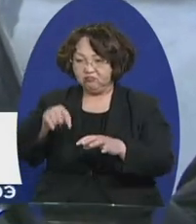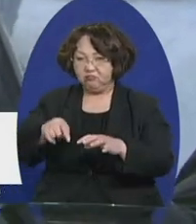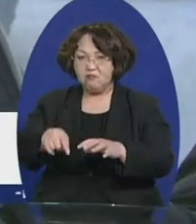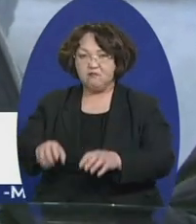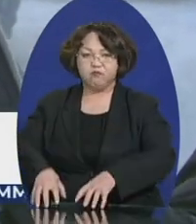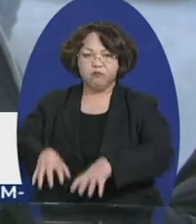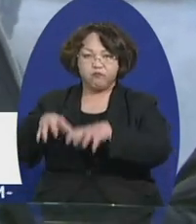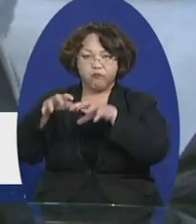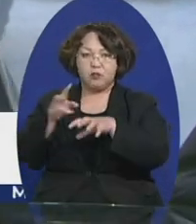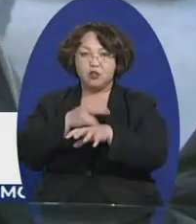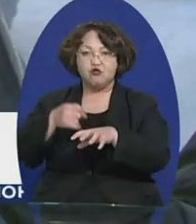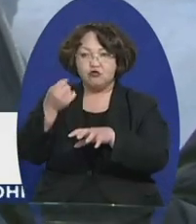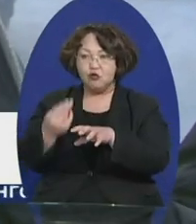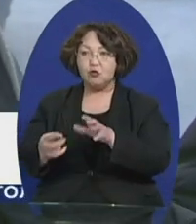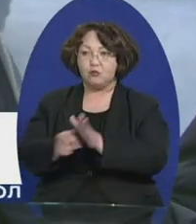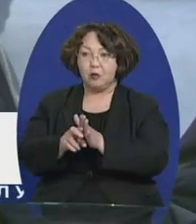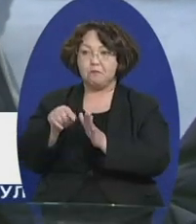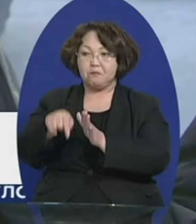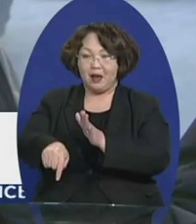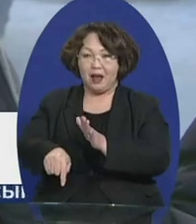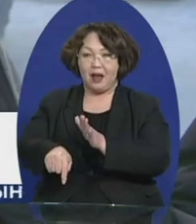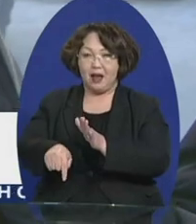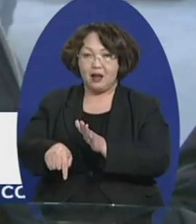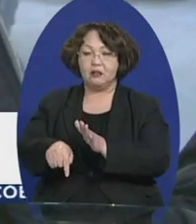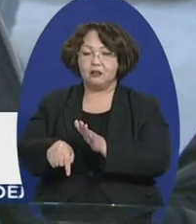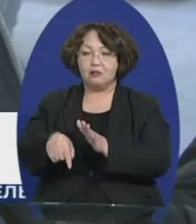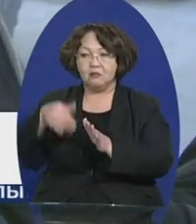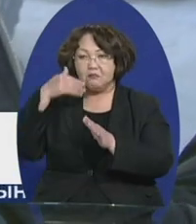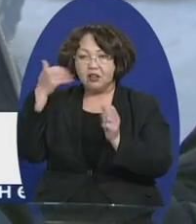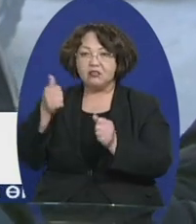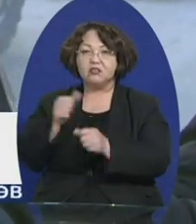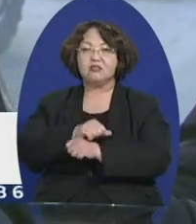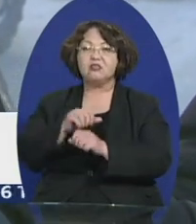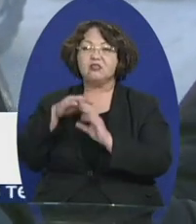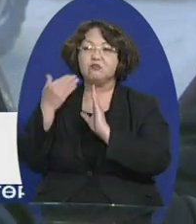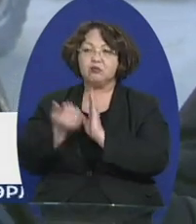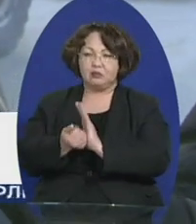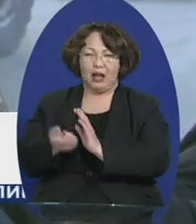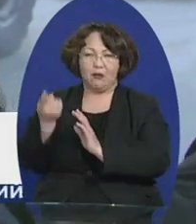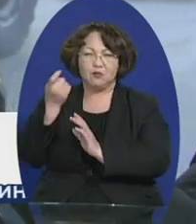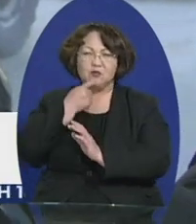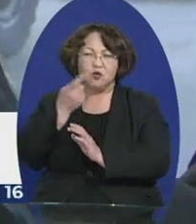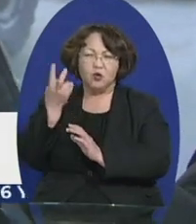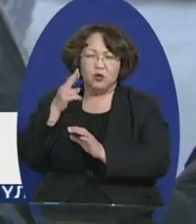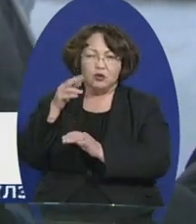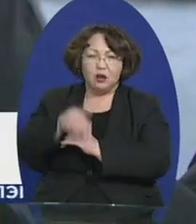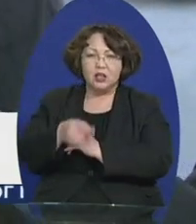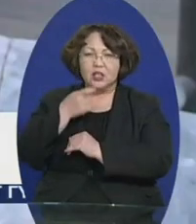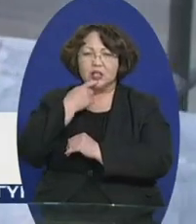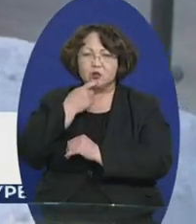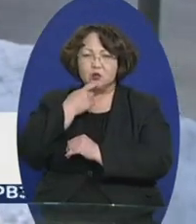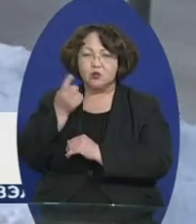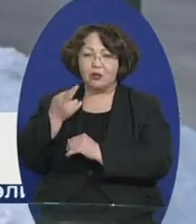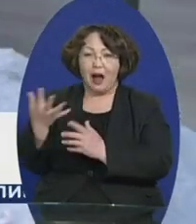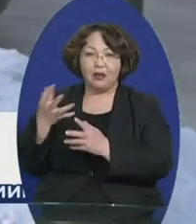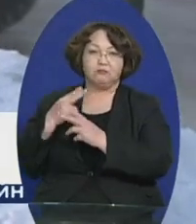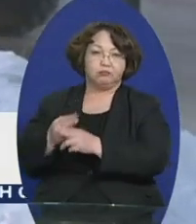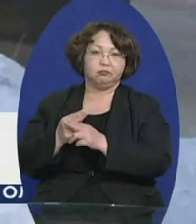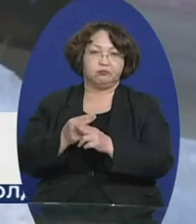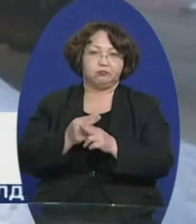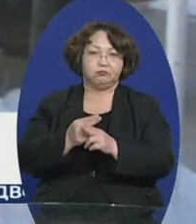боломжит хэрэгслүүдийг бол малчин өрх, гэхдээ бүх малчин өрх биш, хамгийн хүнд байгаа малчин өрх рүү бол гаргаж байгаа гэсэн.